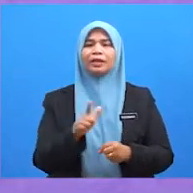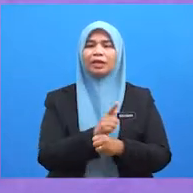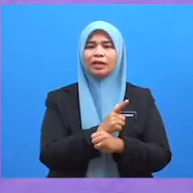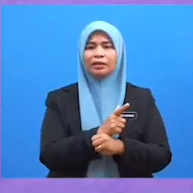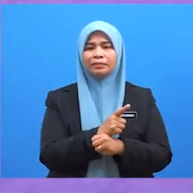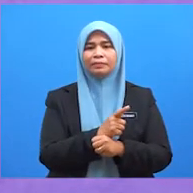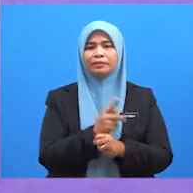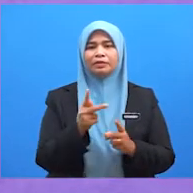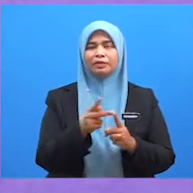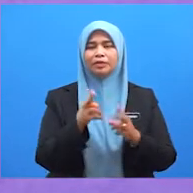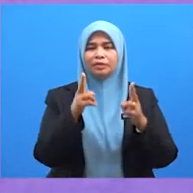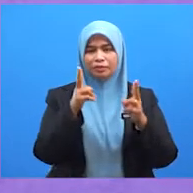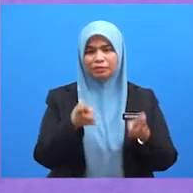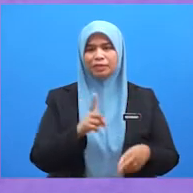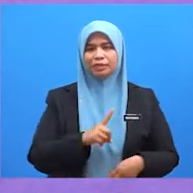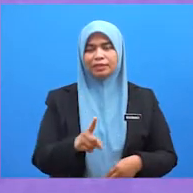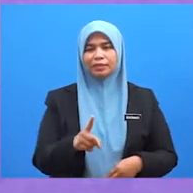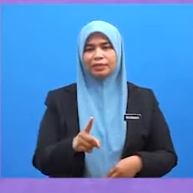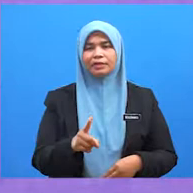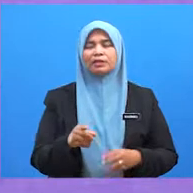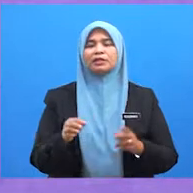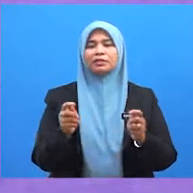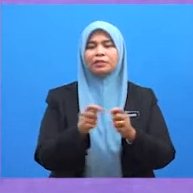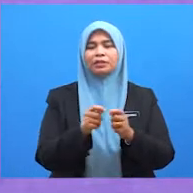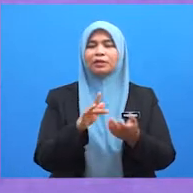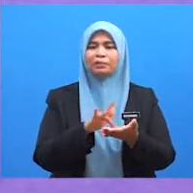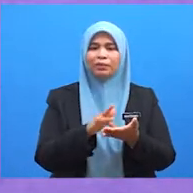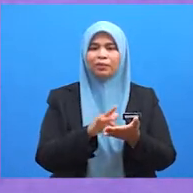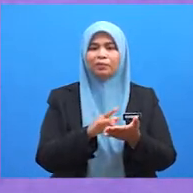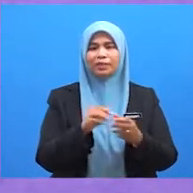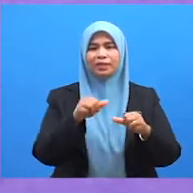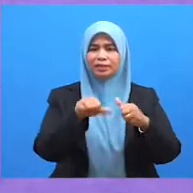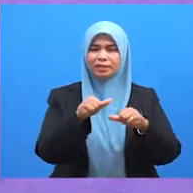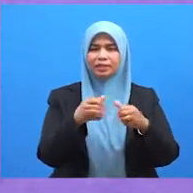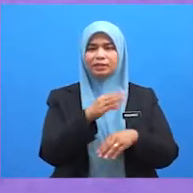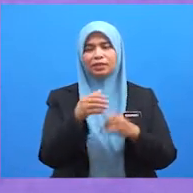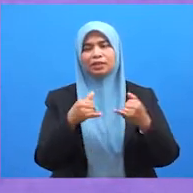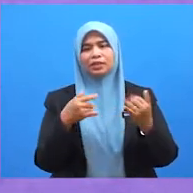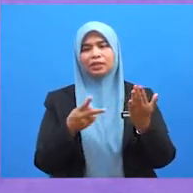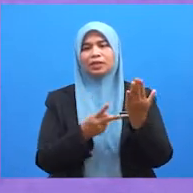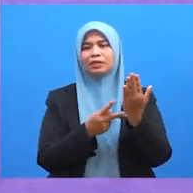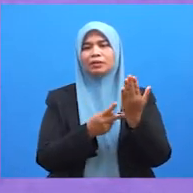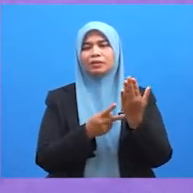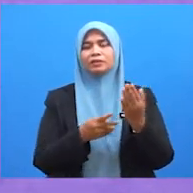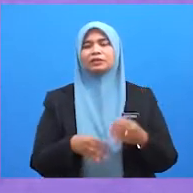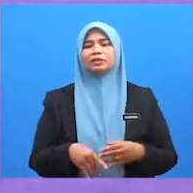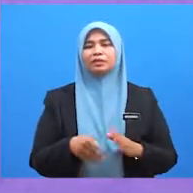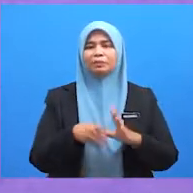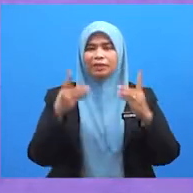Misalnya dalam bidang perubatan, sains dan teknologi, astronomi,